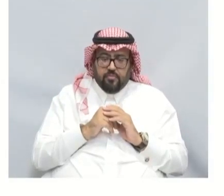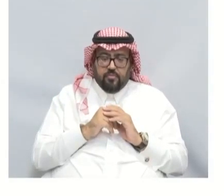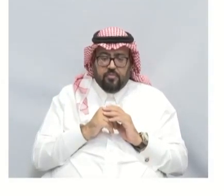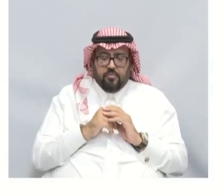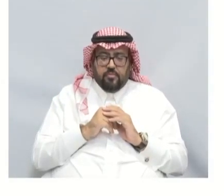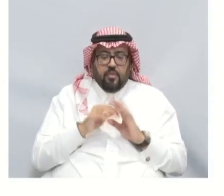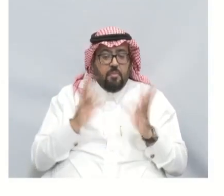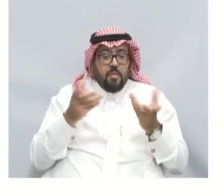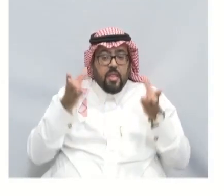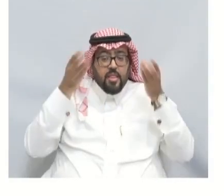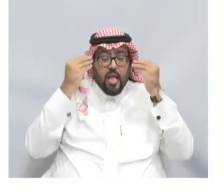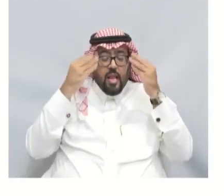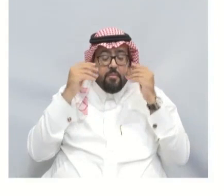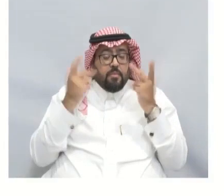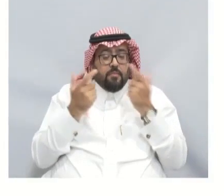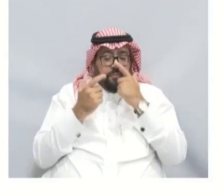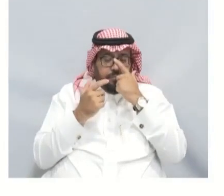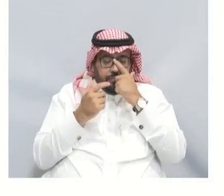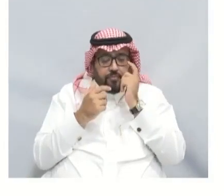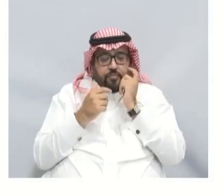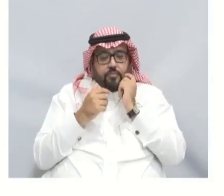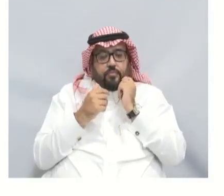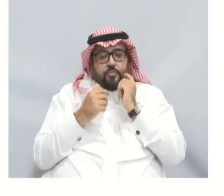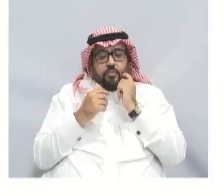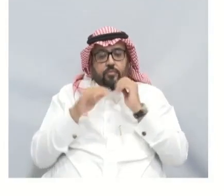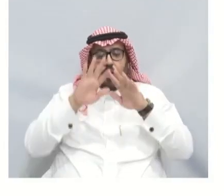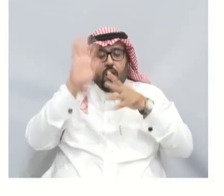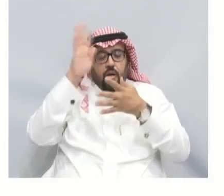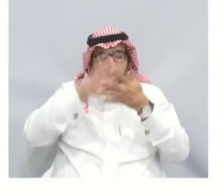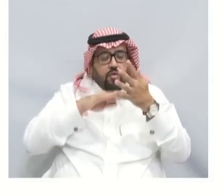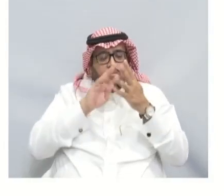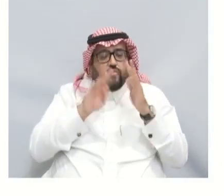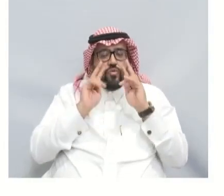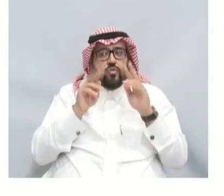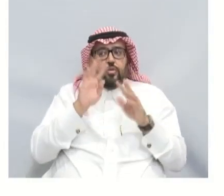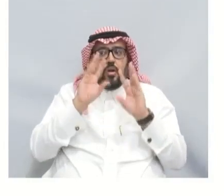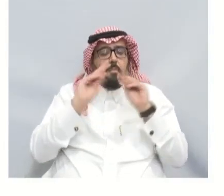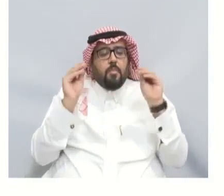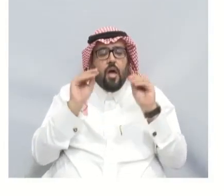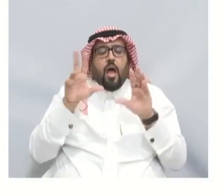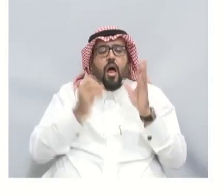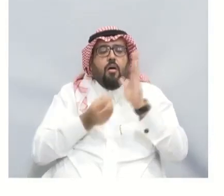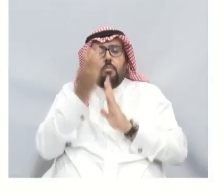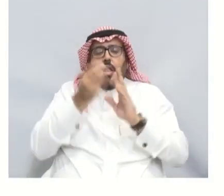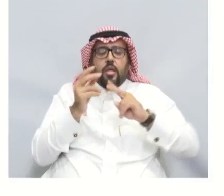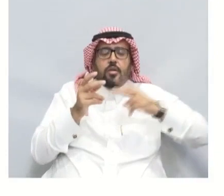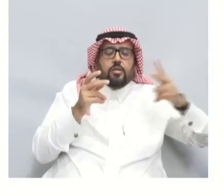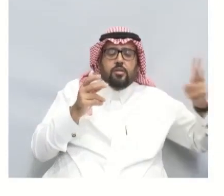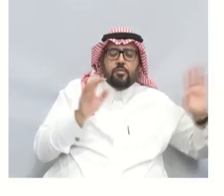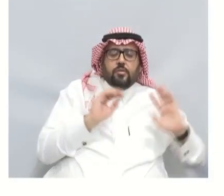طبعا ماذا تعلمنا؟ تعلمنا هذه البراكين وهذه أشكالها،